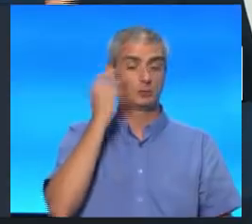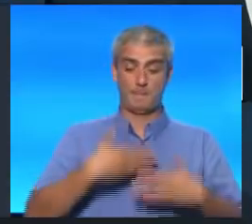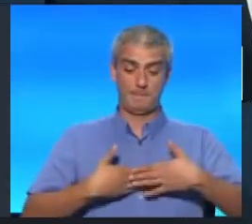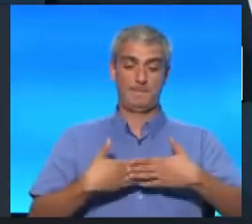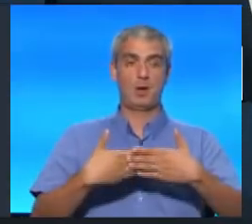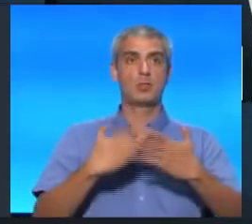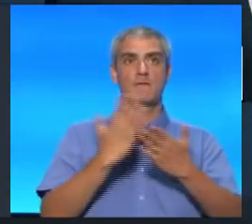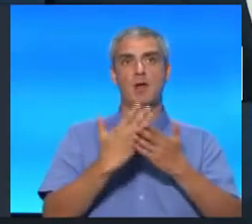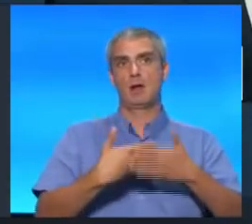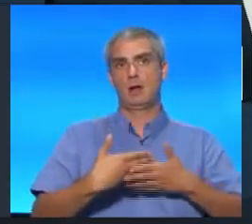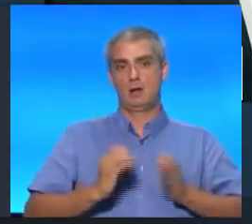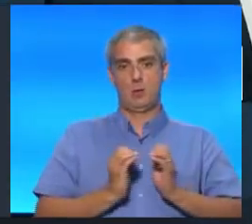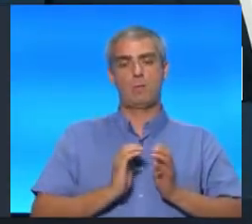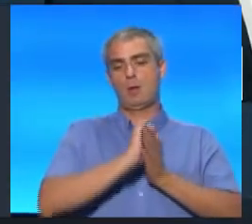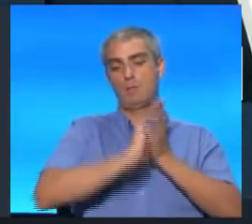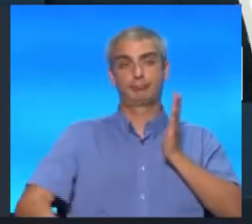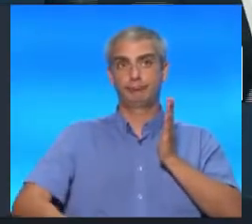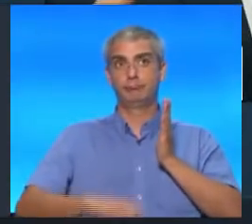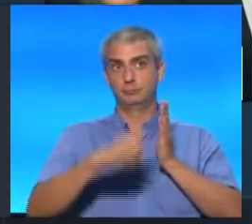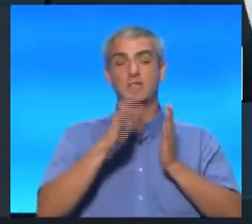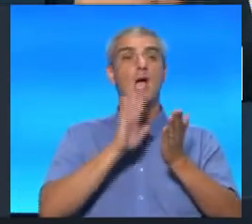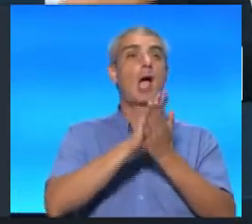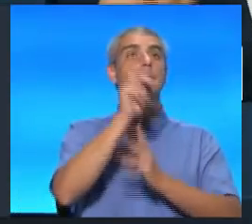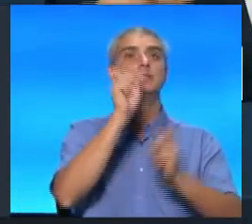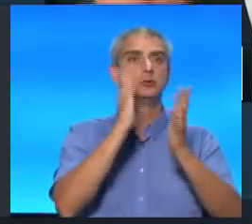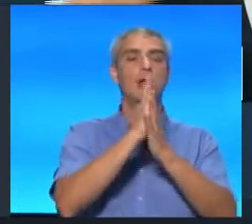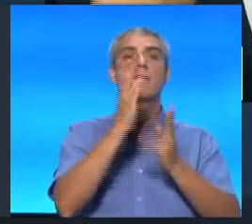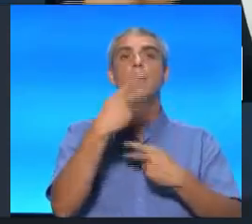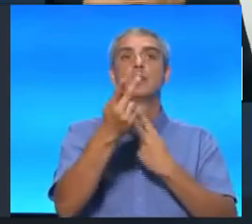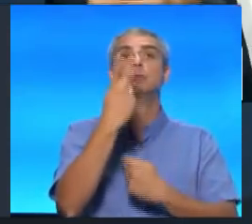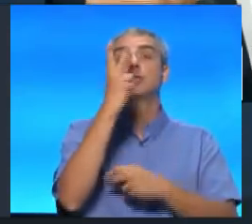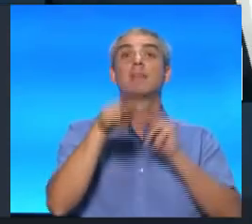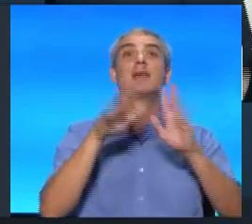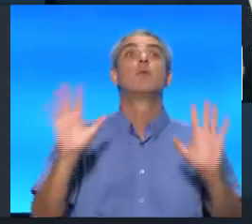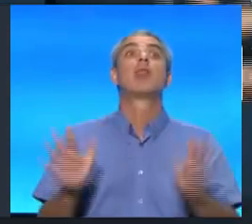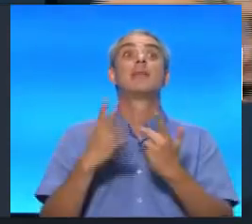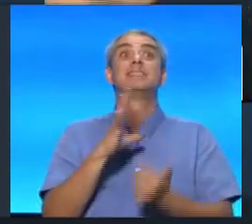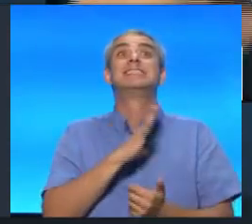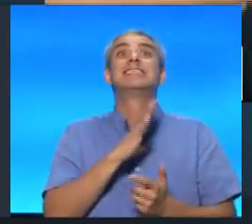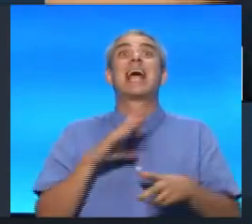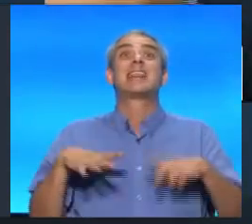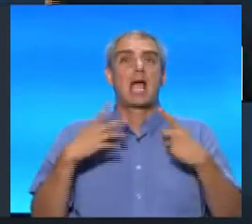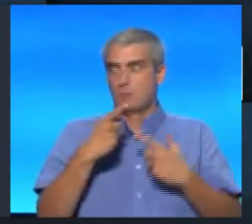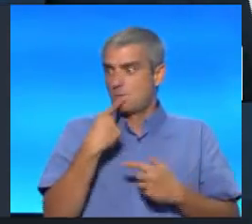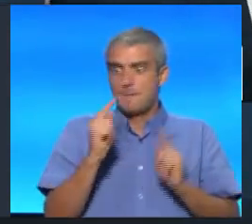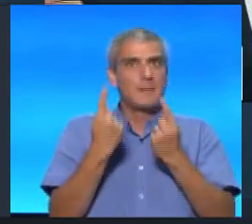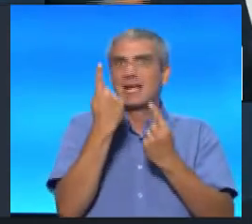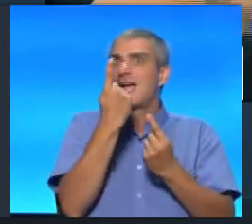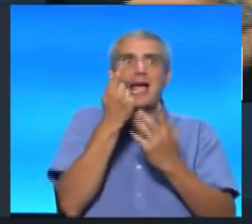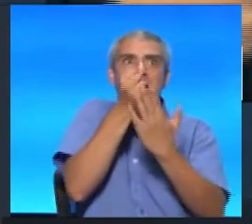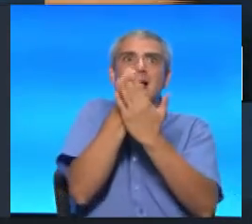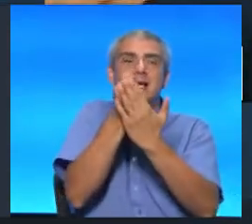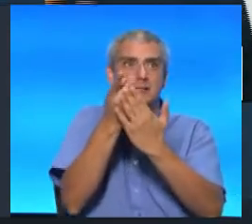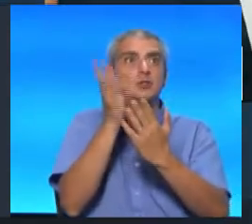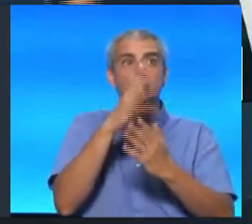הפילו כי הם נדבקו בחיידק הזה. 15 בני אדם הושפזו, שניים בטיפול נמרץ בסכנת חיים. זאת אומרת שאלה מקרים, מקרי הקצה מה שנקרא.